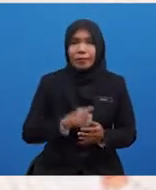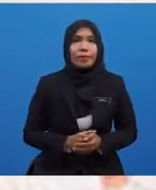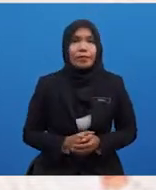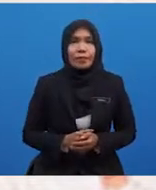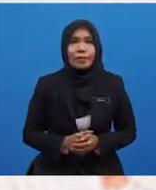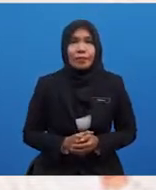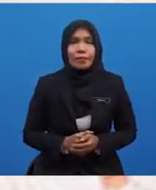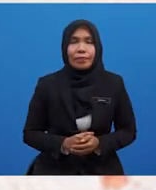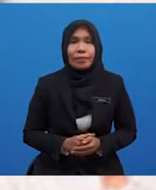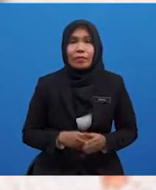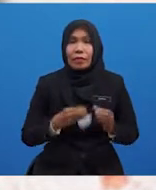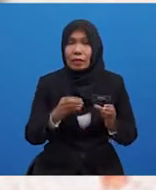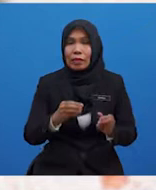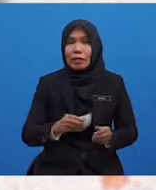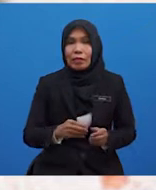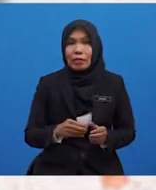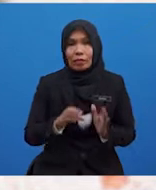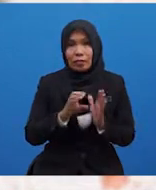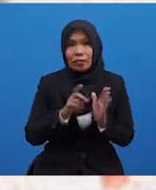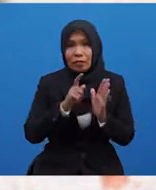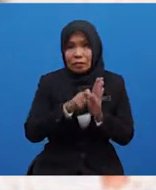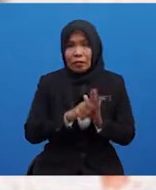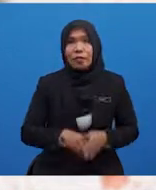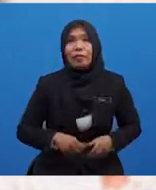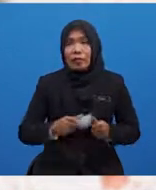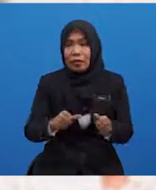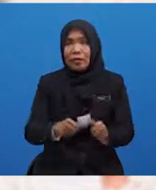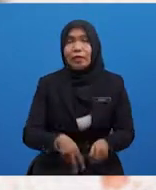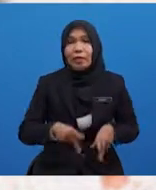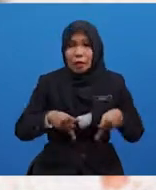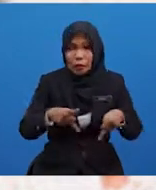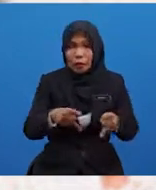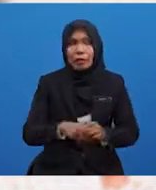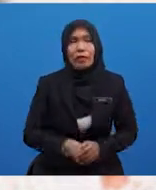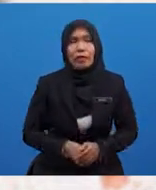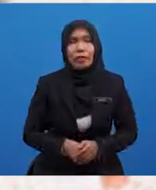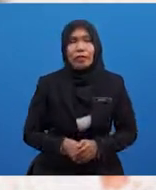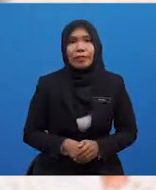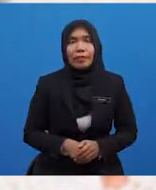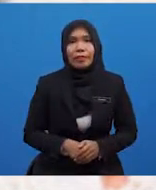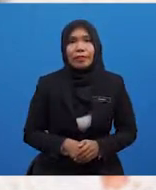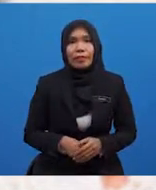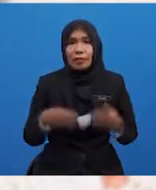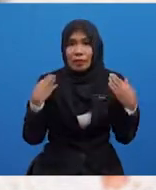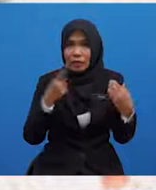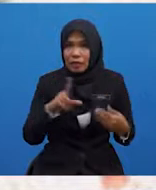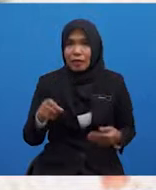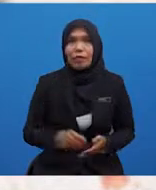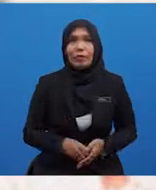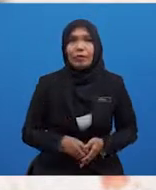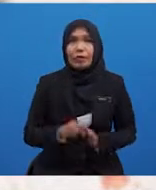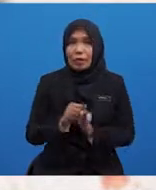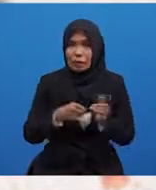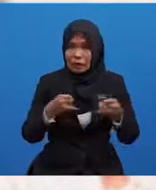Carta alih proses pula merujuk kepada sejenis rajah yang mewakili suatu maklumat